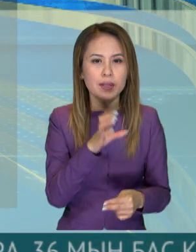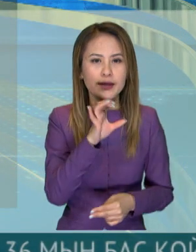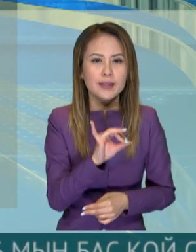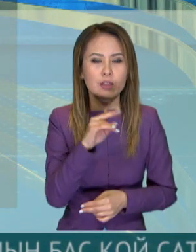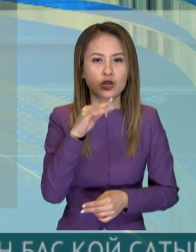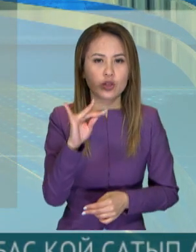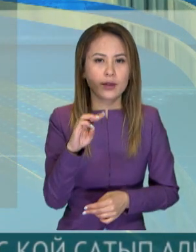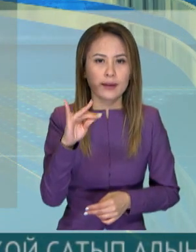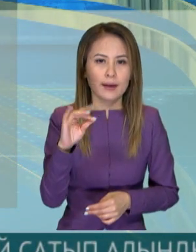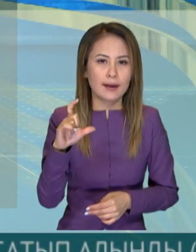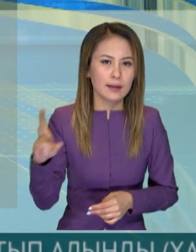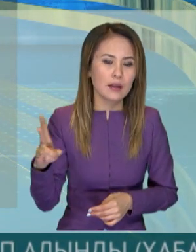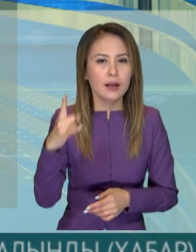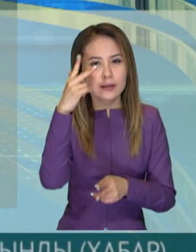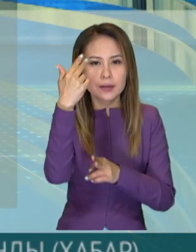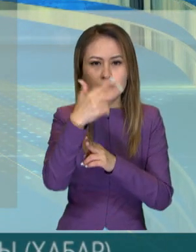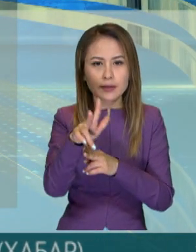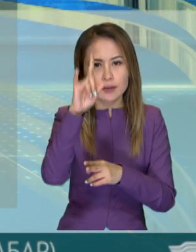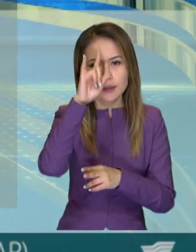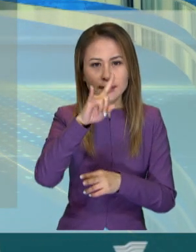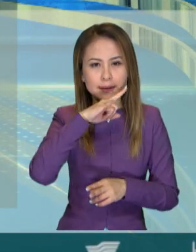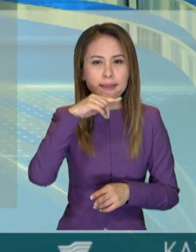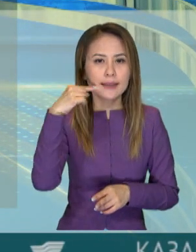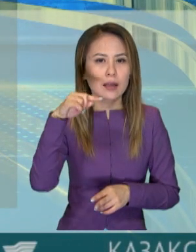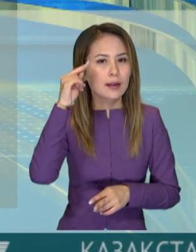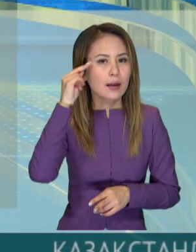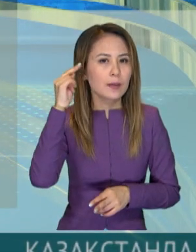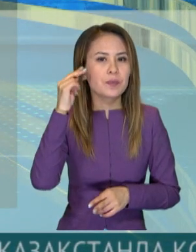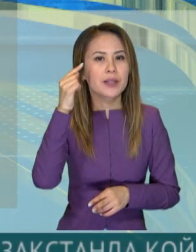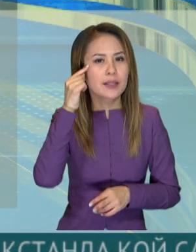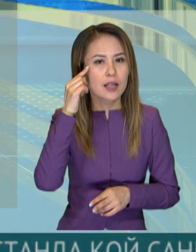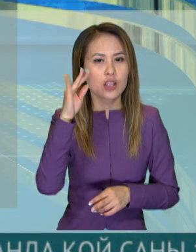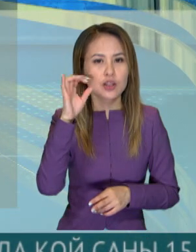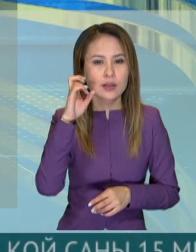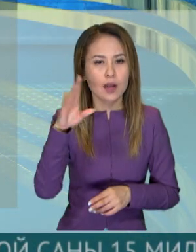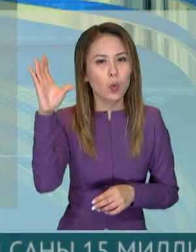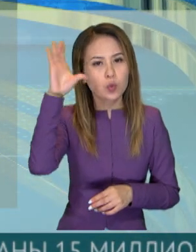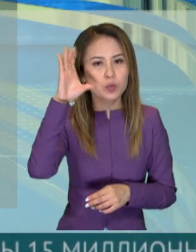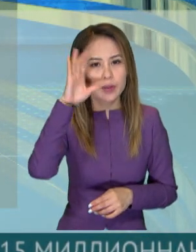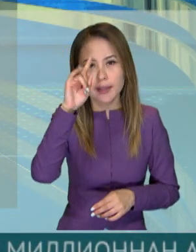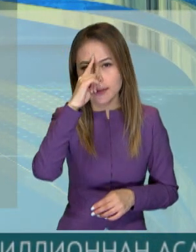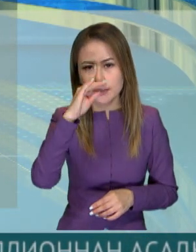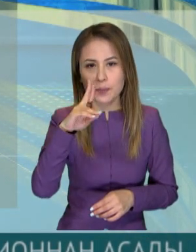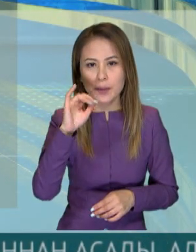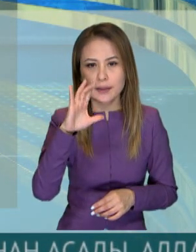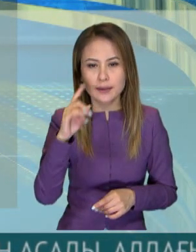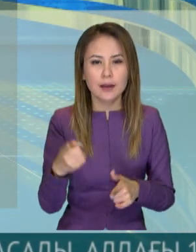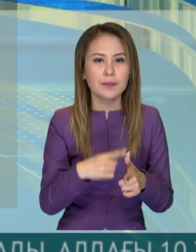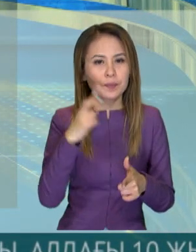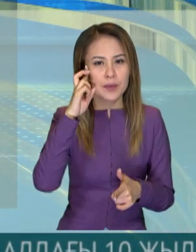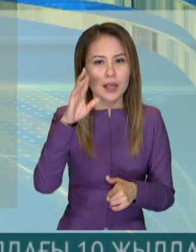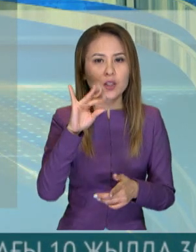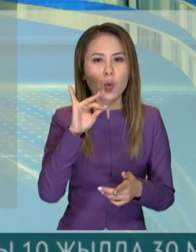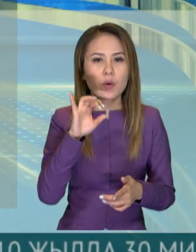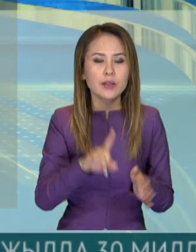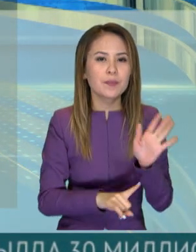отыр. CGTN телеарнасының хабарлауынша, Қазақстан, Ресей, Қытай, Қырғызстан, Тәжікстан, Өзбекстан, Үндістан және